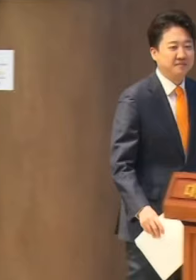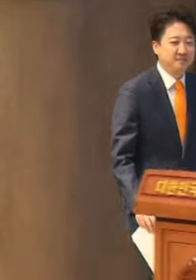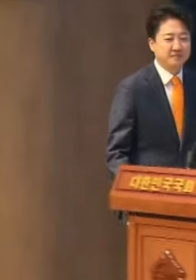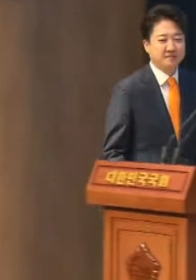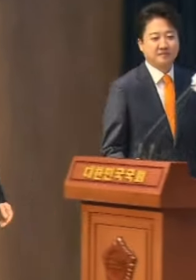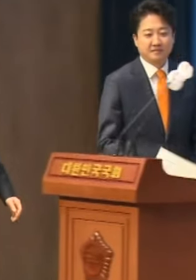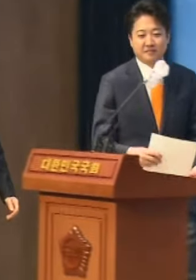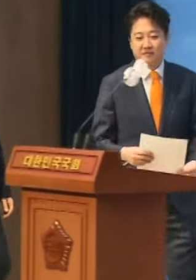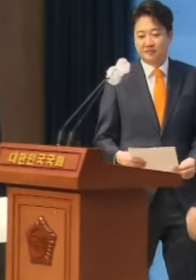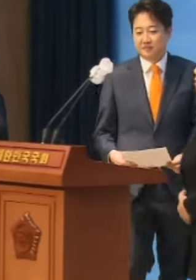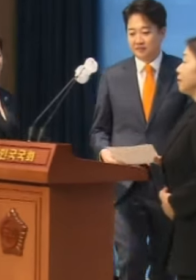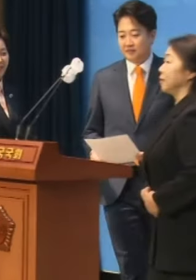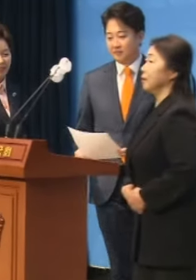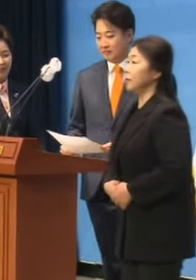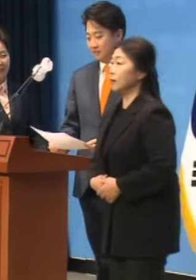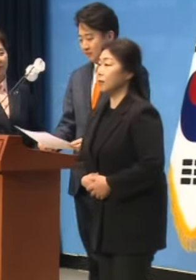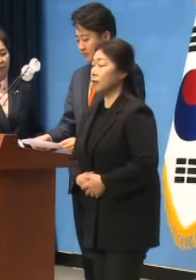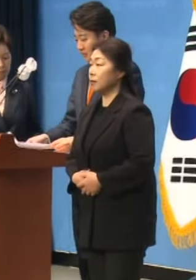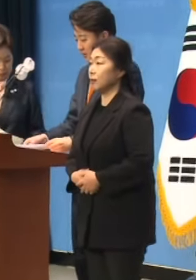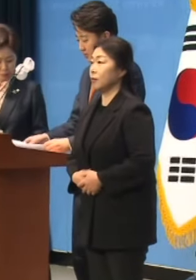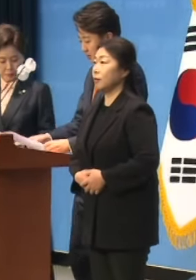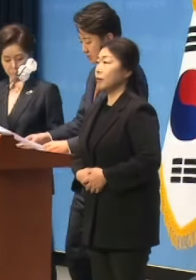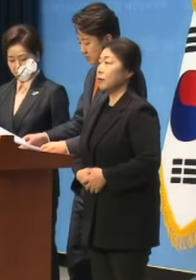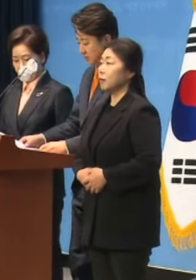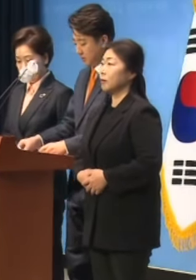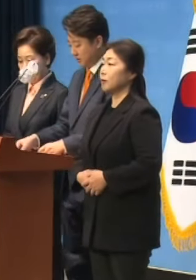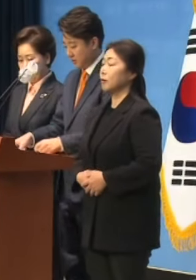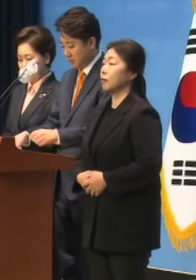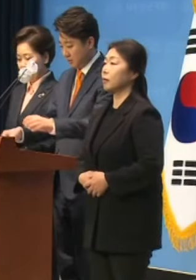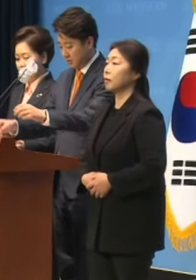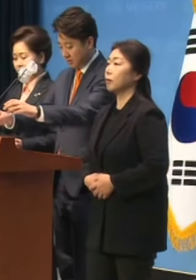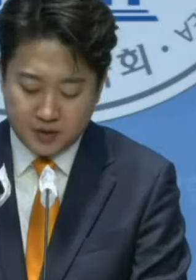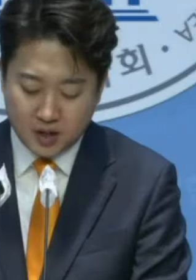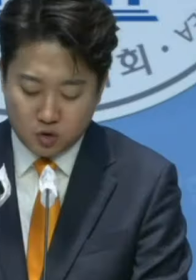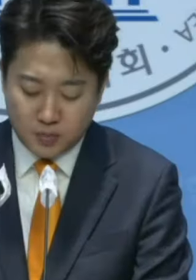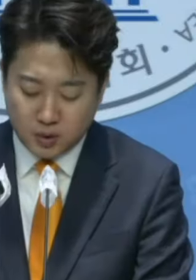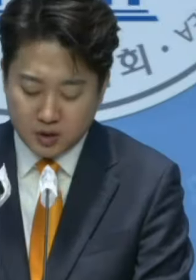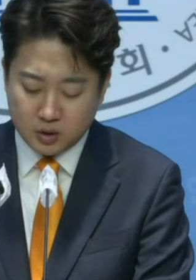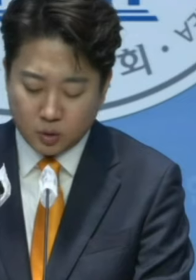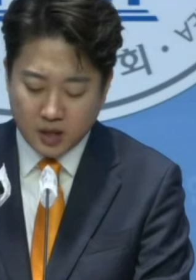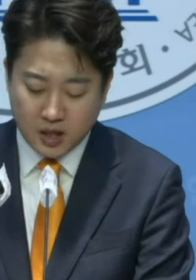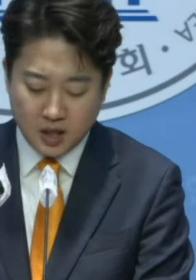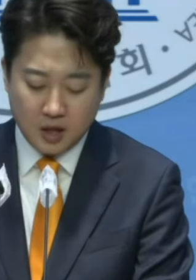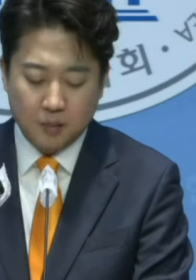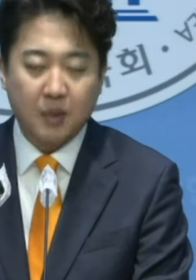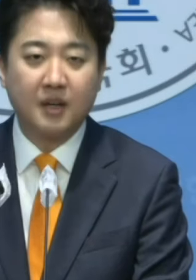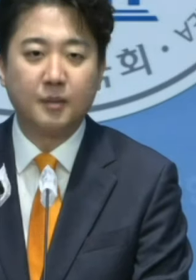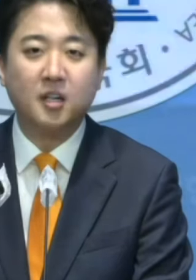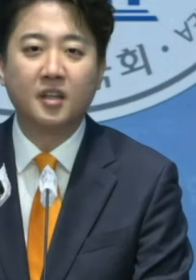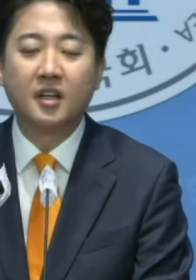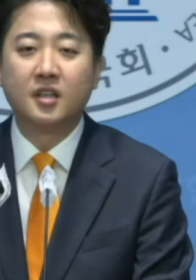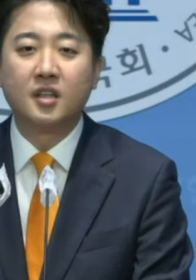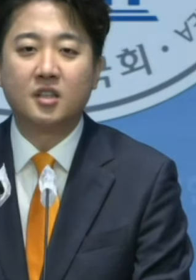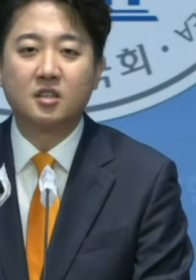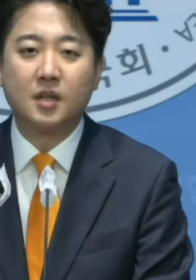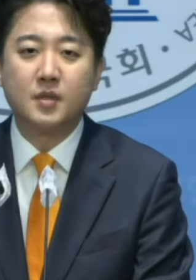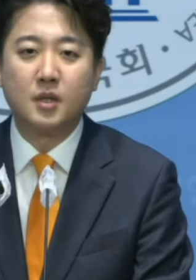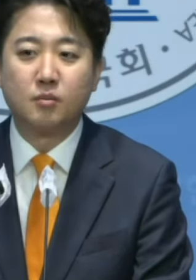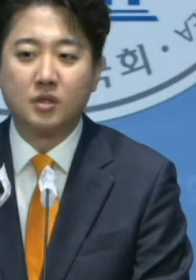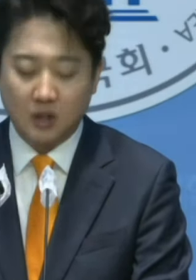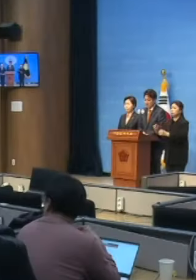당명이라든지 정책이라든지 아니면 어떤 인재를 영입할 때이 사람은 정말 안 돼라고 선을 긋는 사람도 있을 것